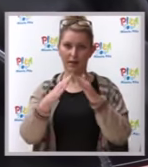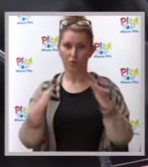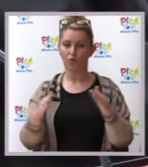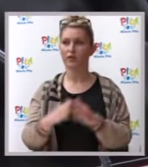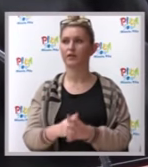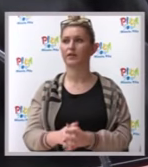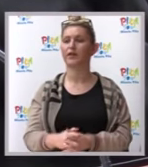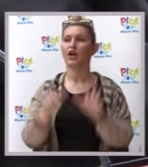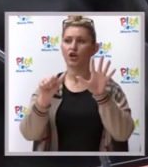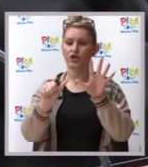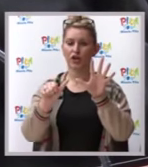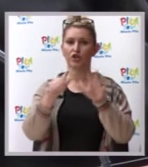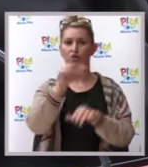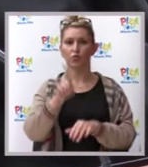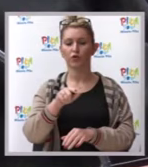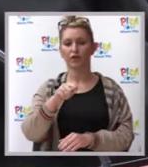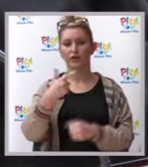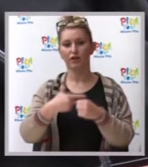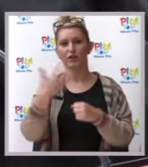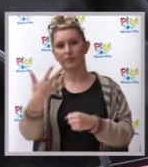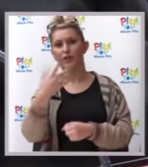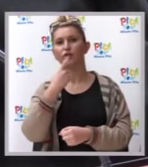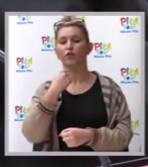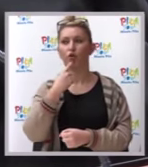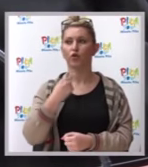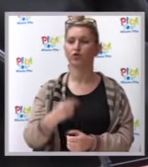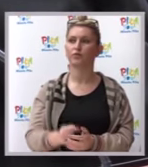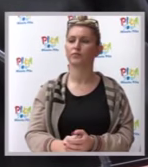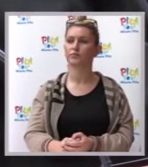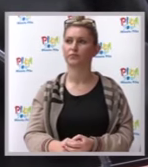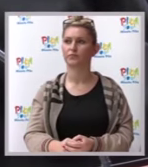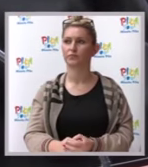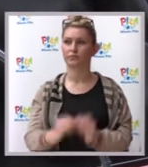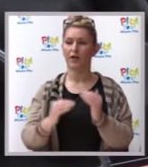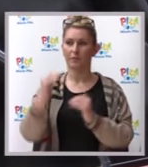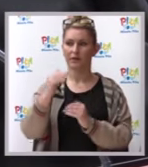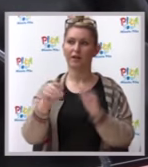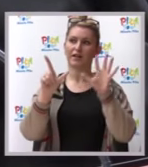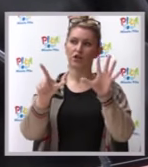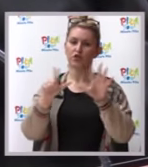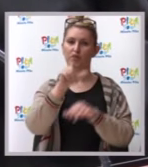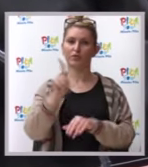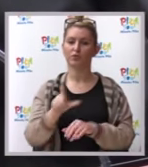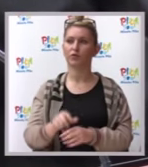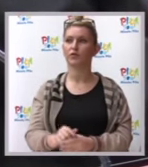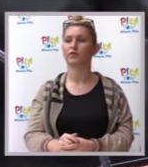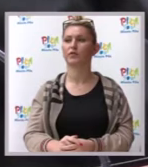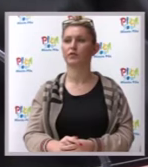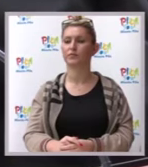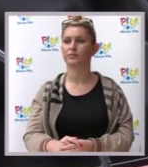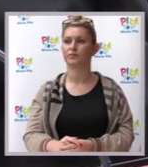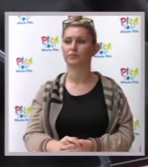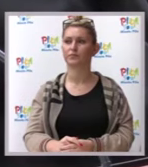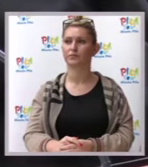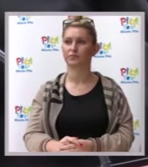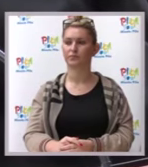propozycja 6,25, natomiast stawka maksymalna to 7,68, czyli